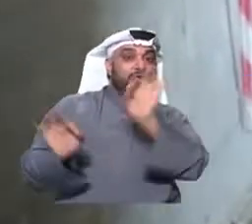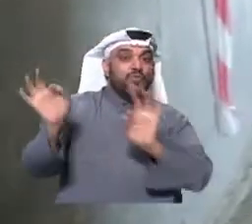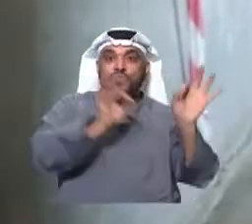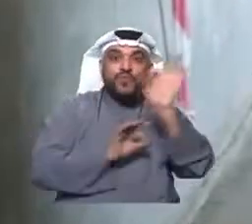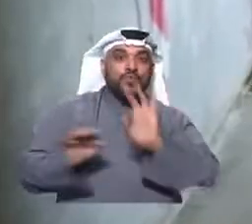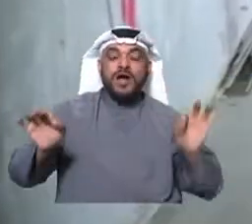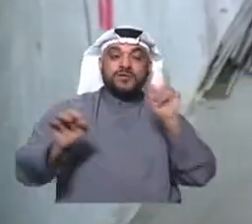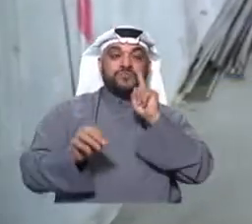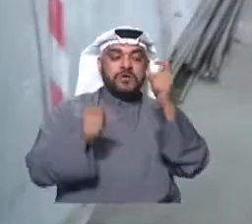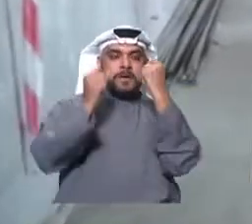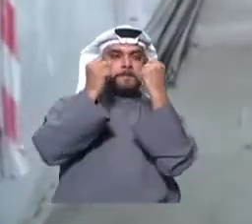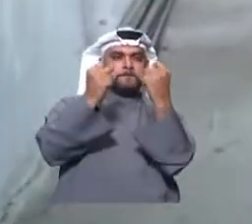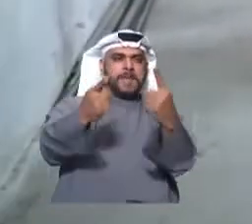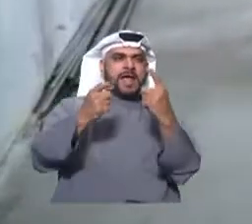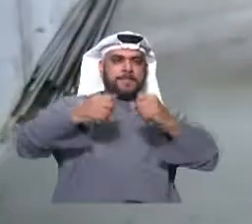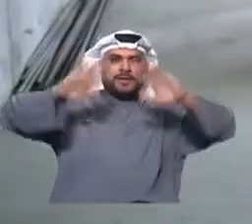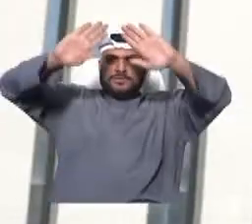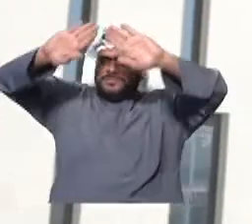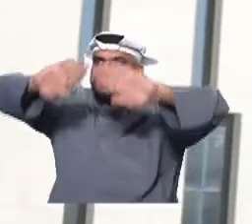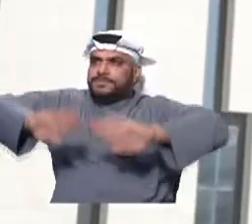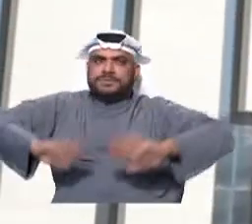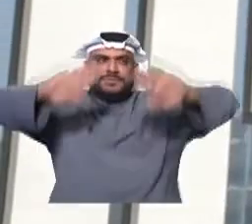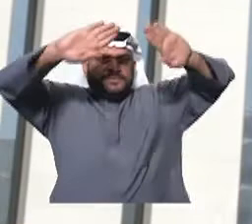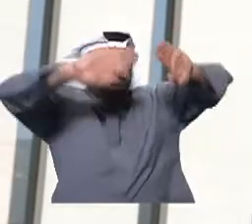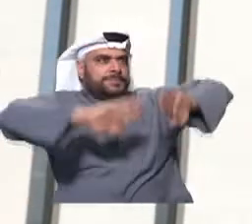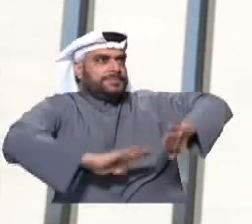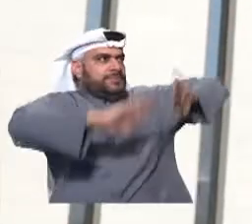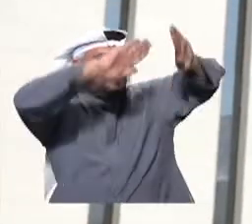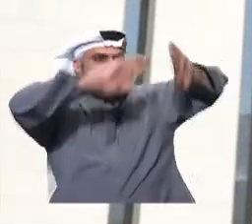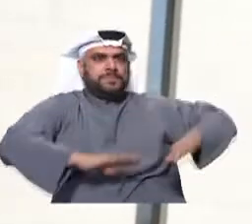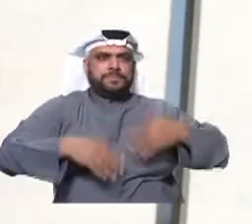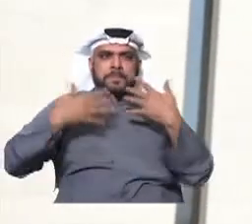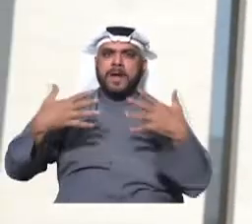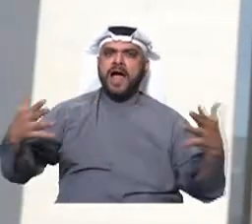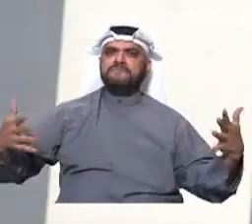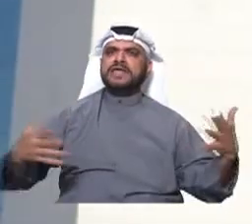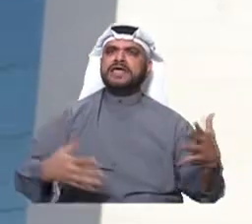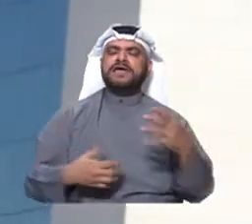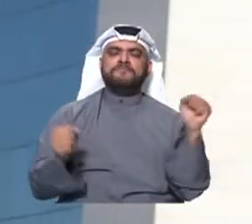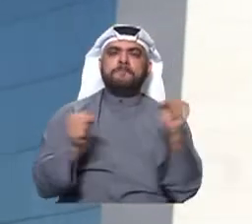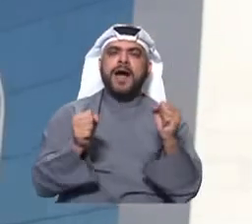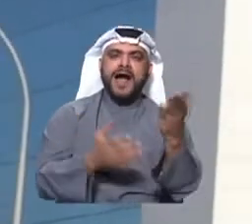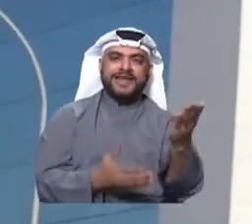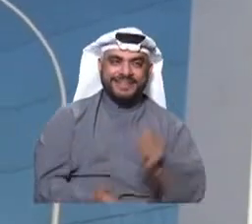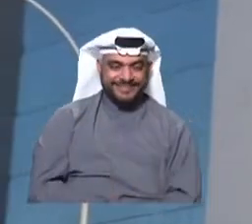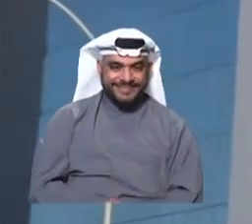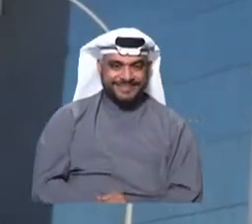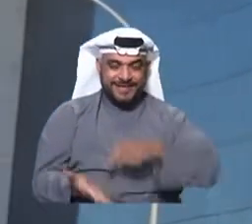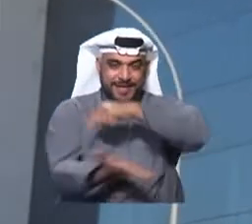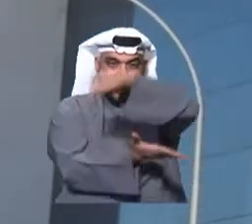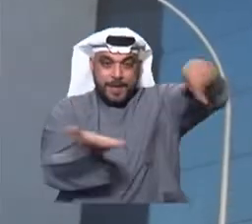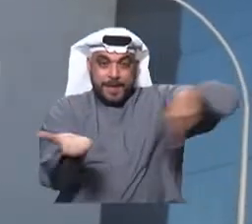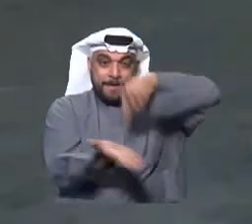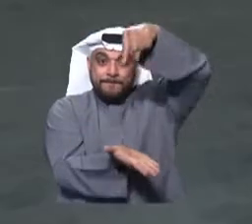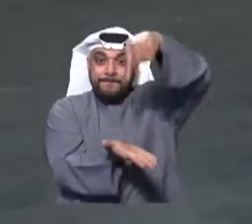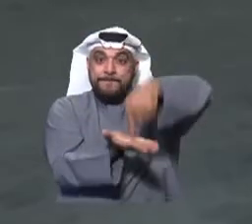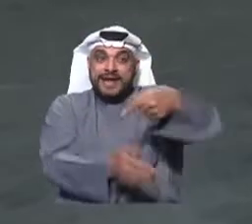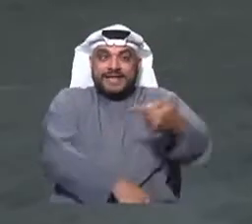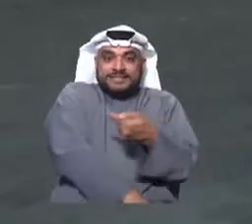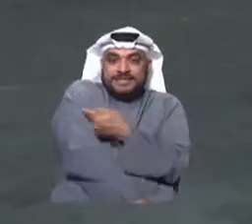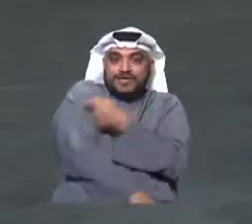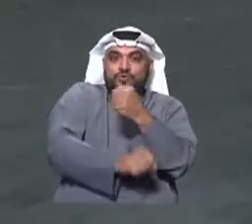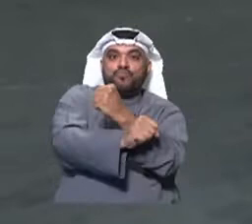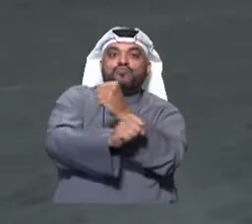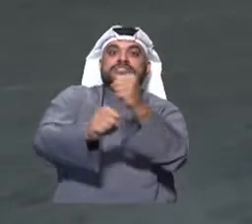المتطورة GRC في تصميم مركز الكويت لمكافحة السرطان الجديد. مركز الكويت لمكافحة السرطان مكون